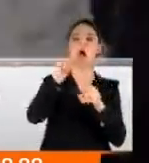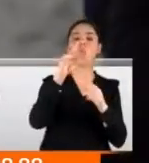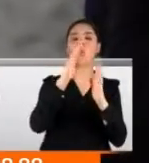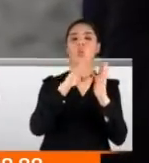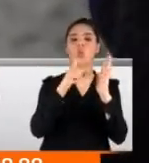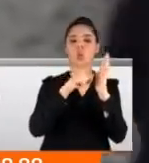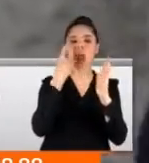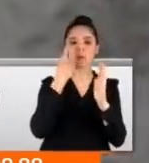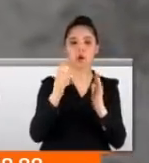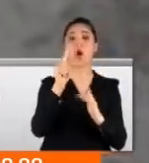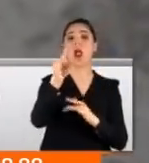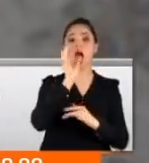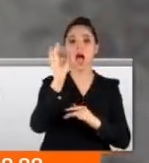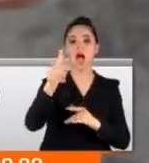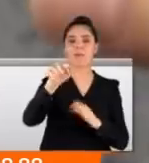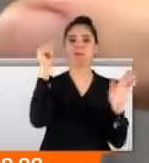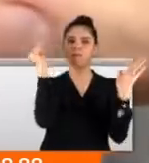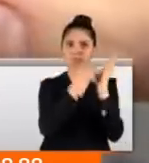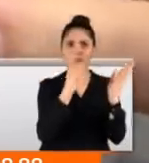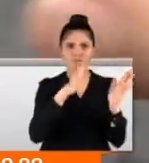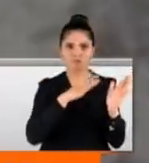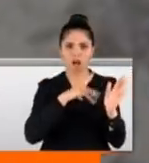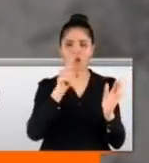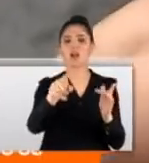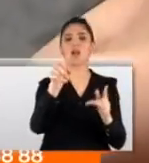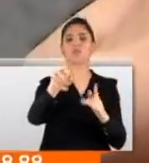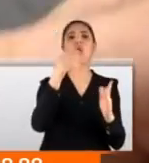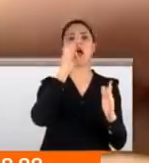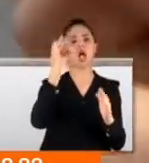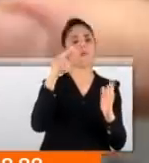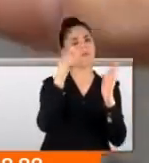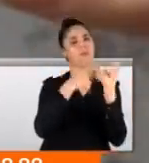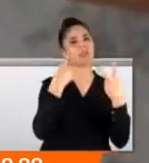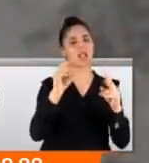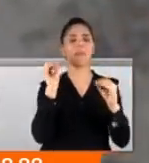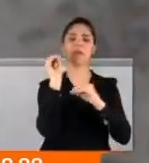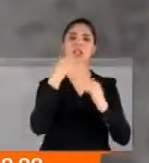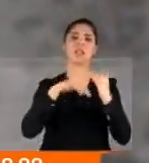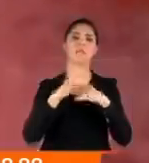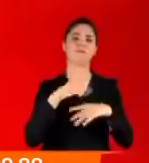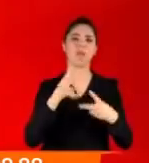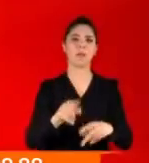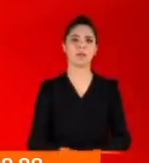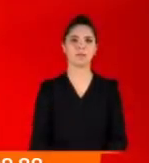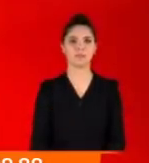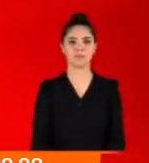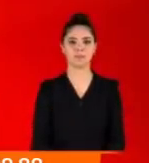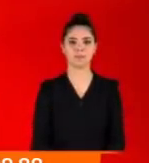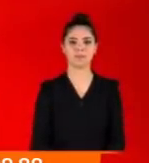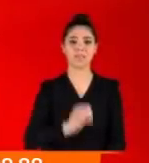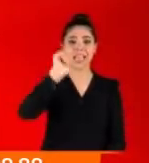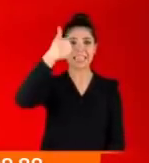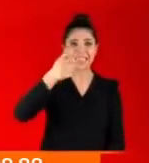burada ihbarda bulunun seçeneğini tuşlayarak gerekli ihbarları gönderebilirsiniz. Yarın